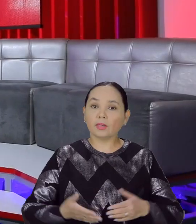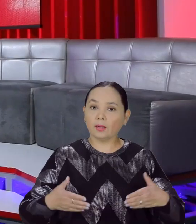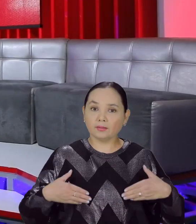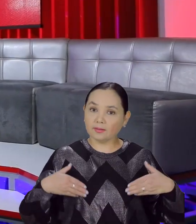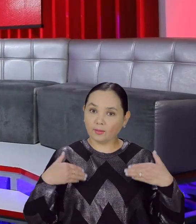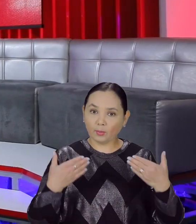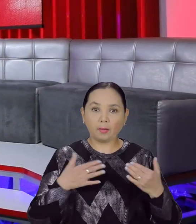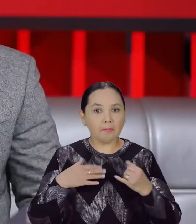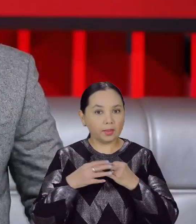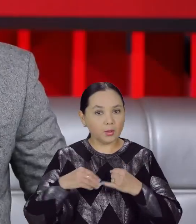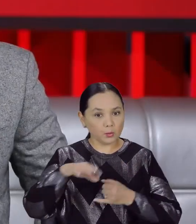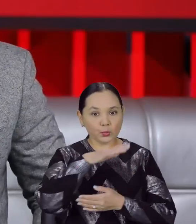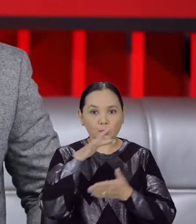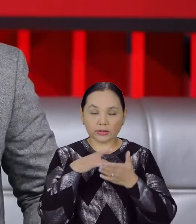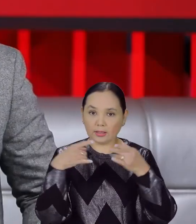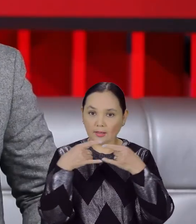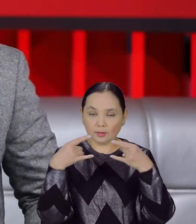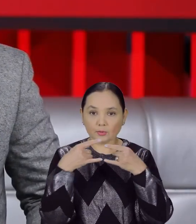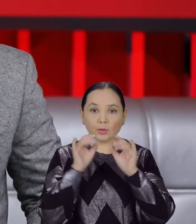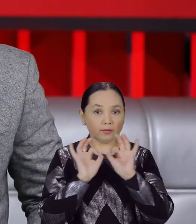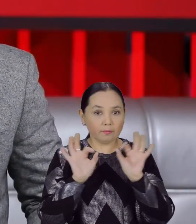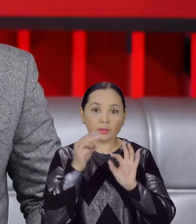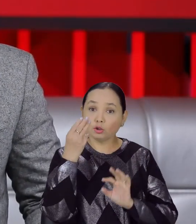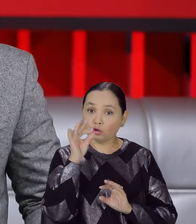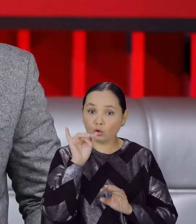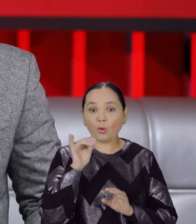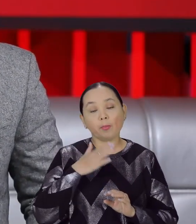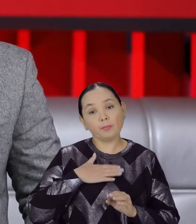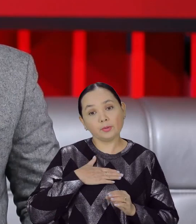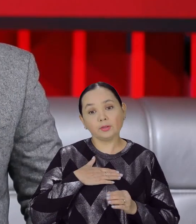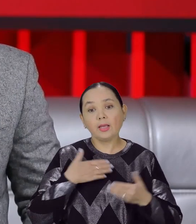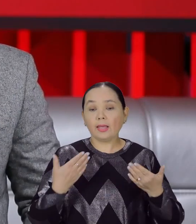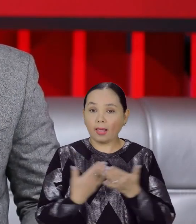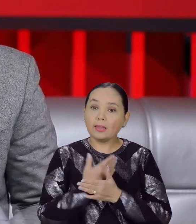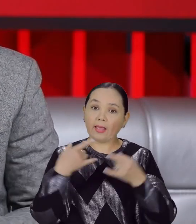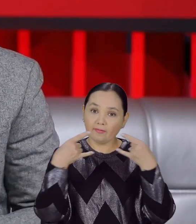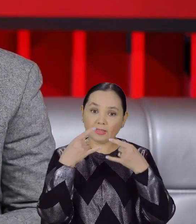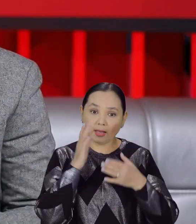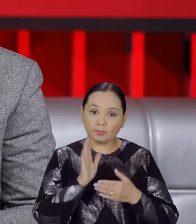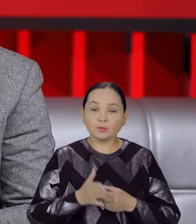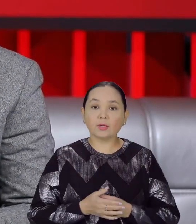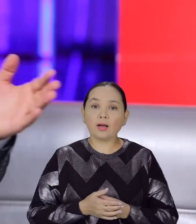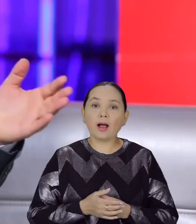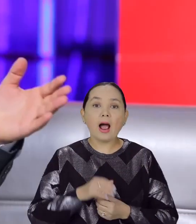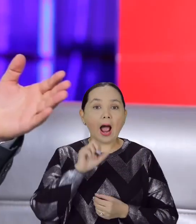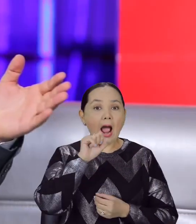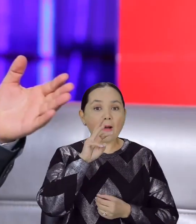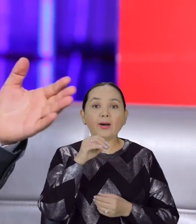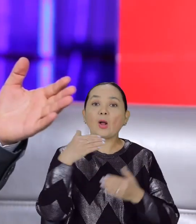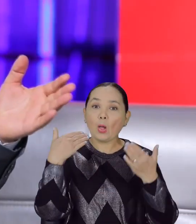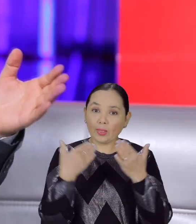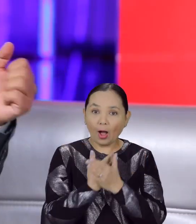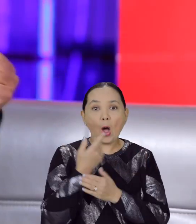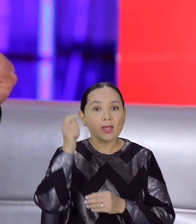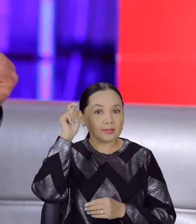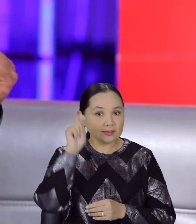Assalomu alaykum. Mening yurtim telekanalida Markaziy studiya informatsion shousi va biz yana efirdamiz. Amirxon va nihoyat